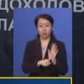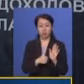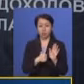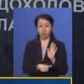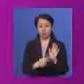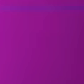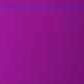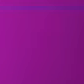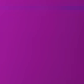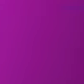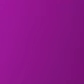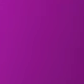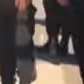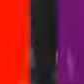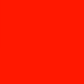75.